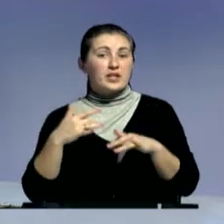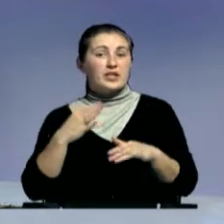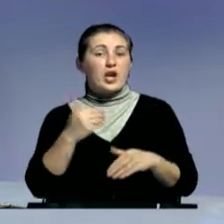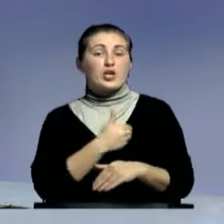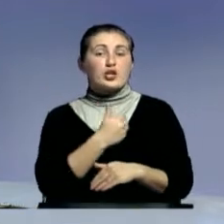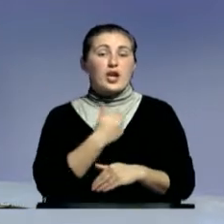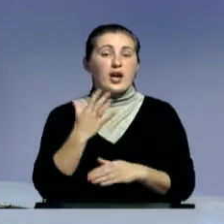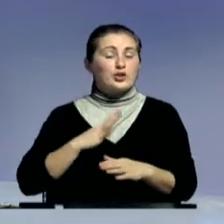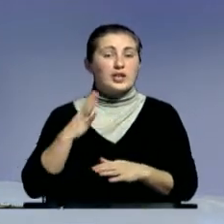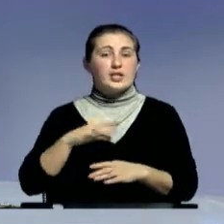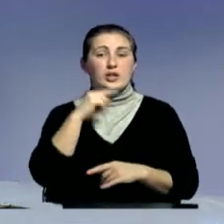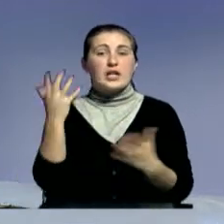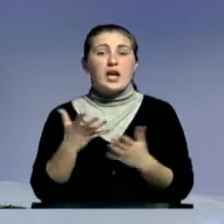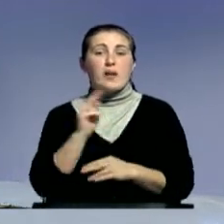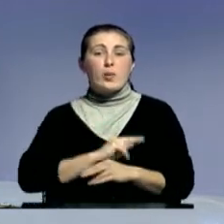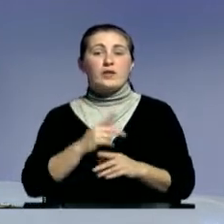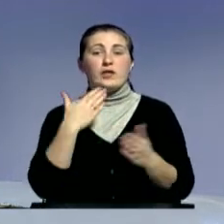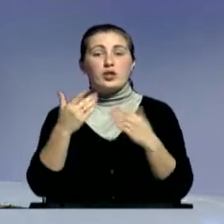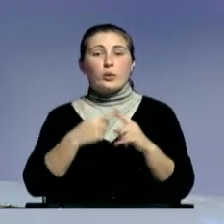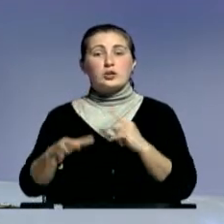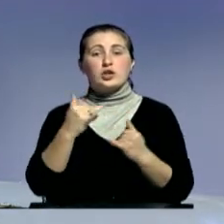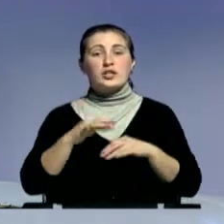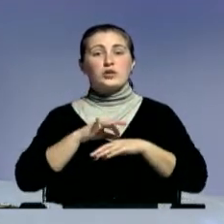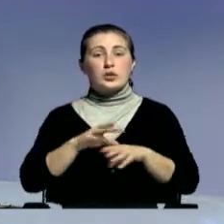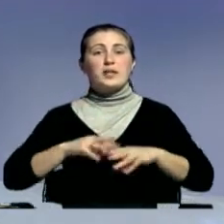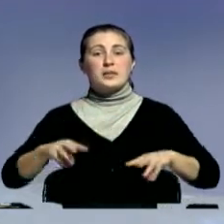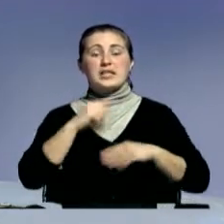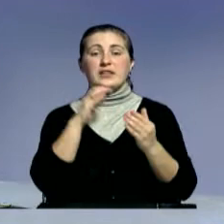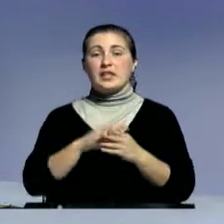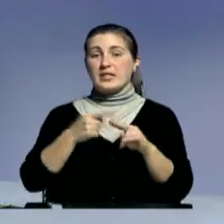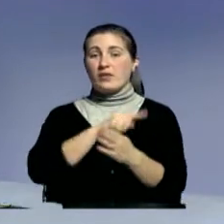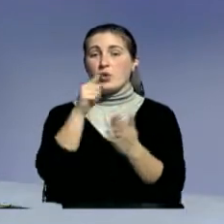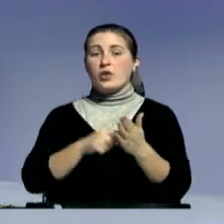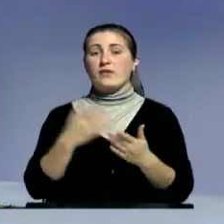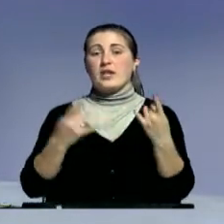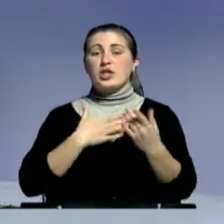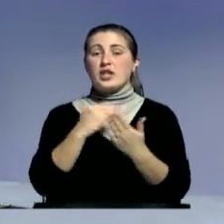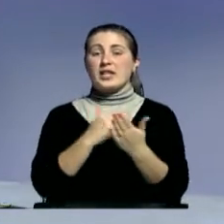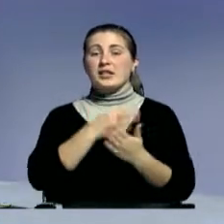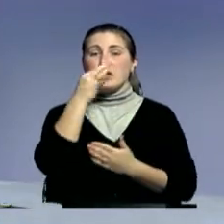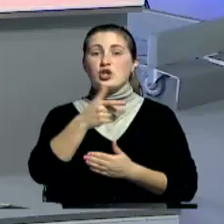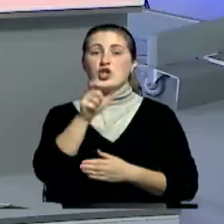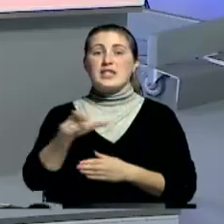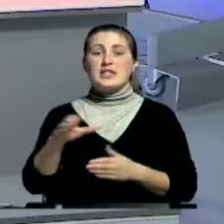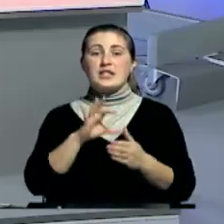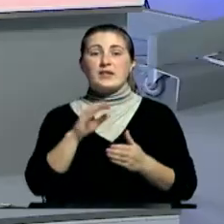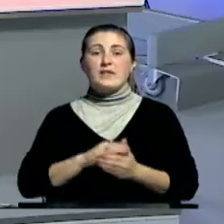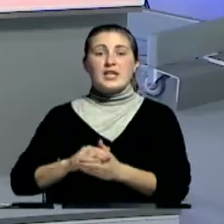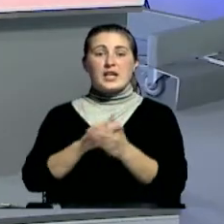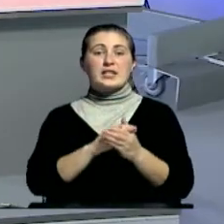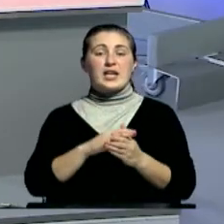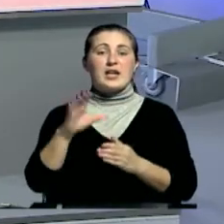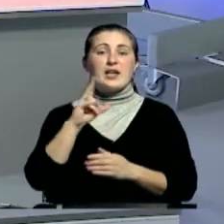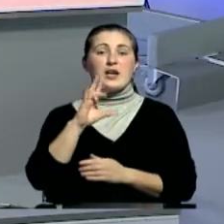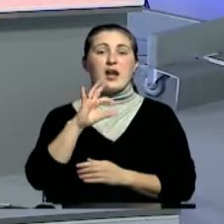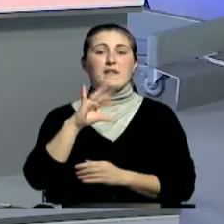россиян? И какая работа в отношении полуострова сейчас ведется в парламенте Российской Федерации? На эти вопросы в эфире нашего телеканала нам ответит член Совета Федерации Федерального Собрания России